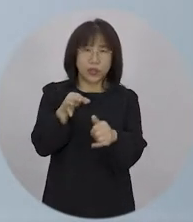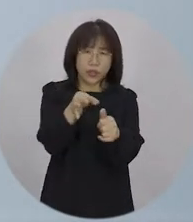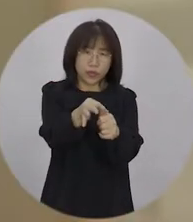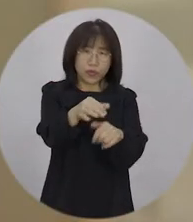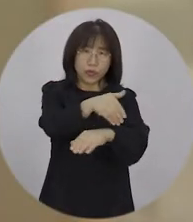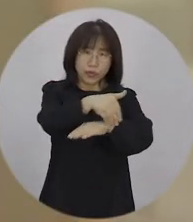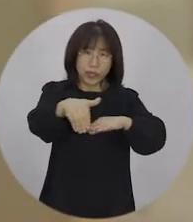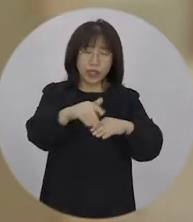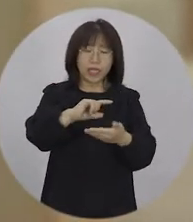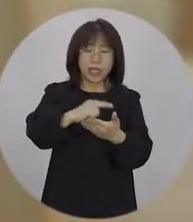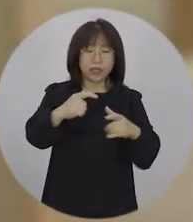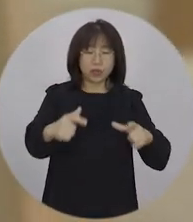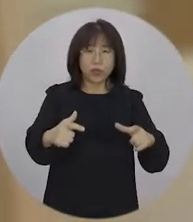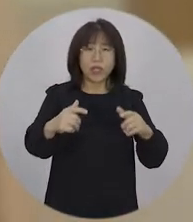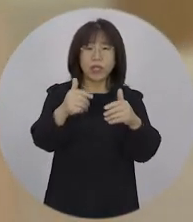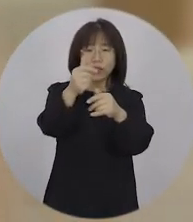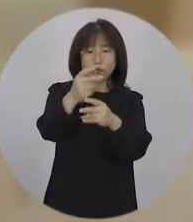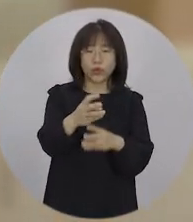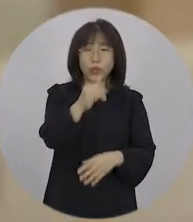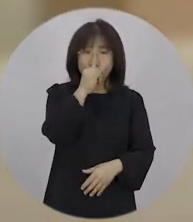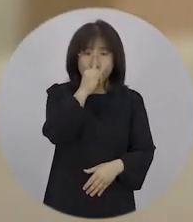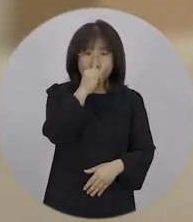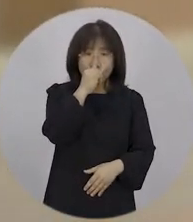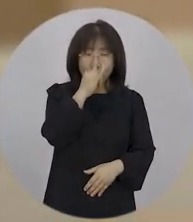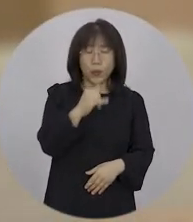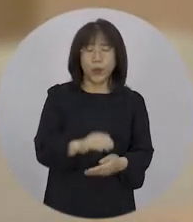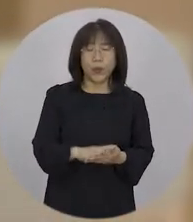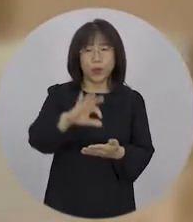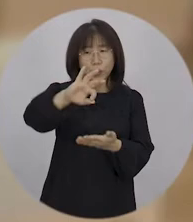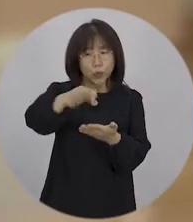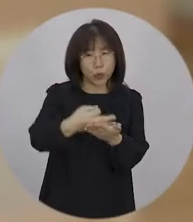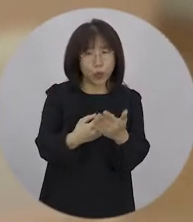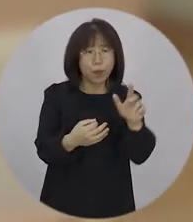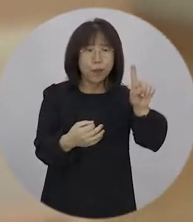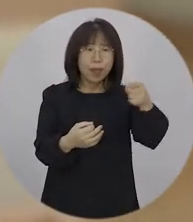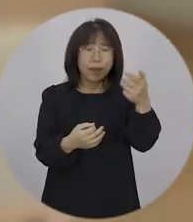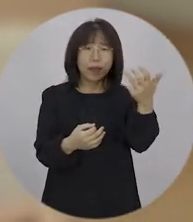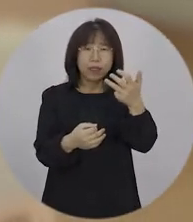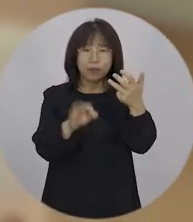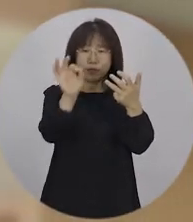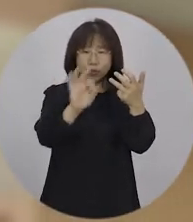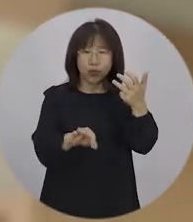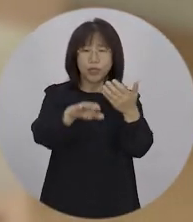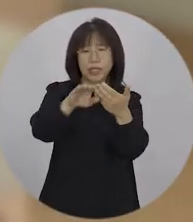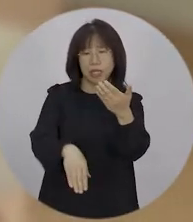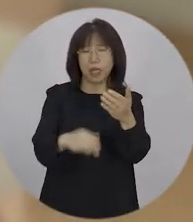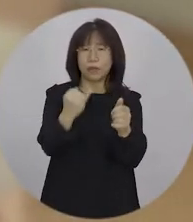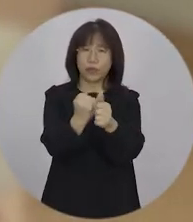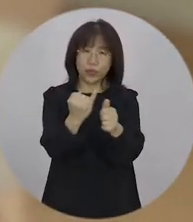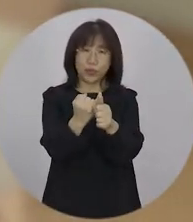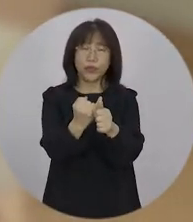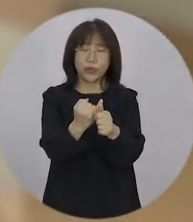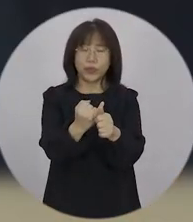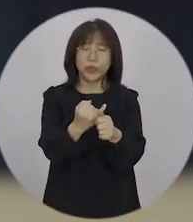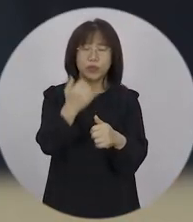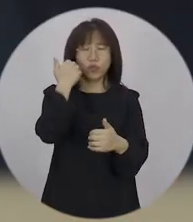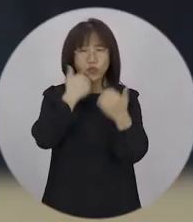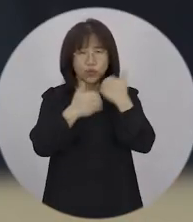지원됩니다. 신청은 강서구에 주소를 둔 기준중위소득 180% 이하 난임부부면 누구나 할 수